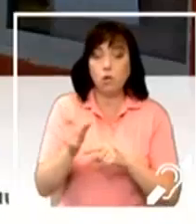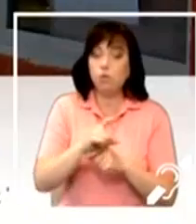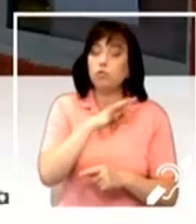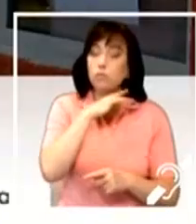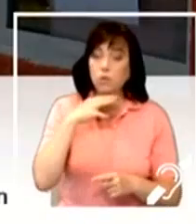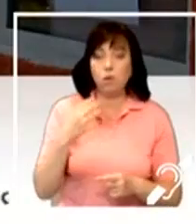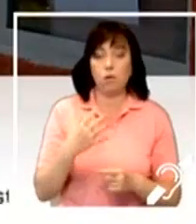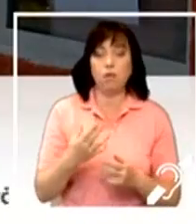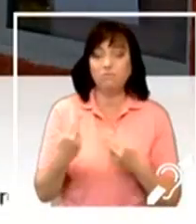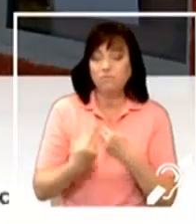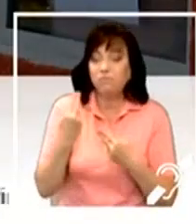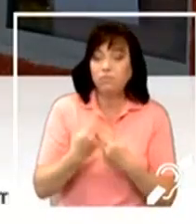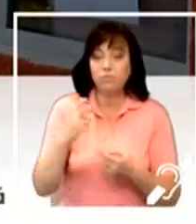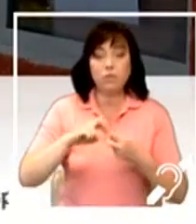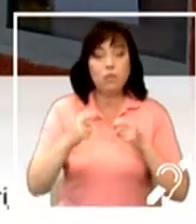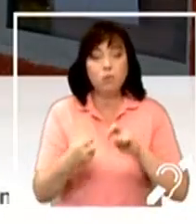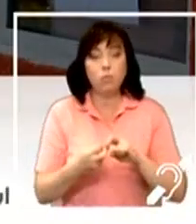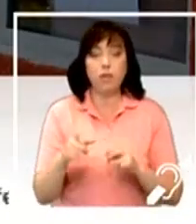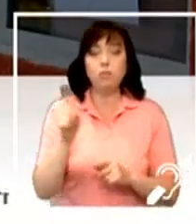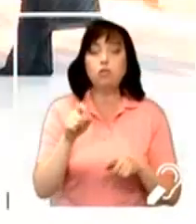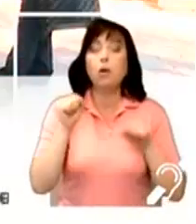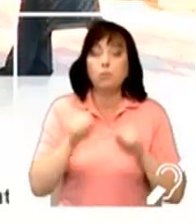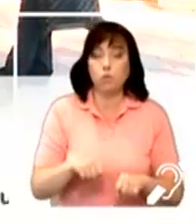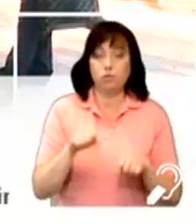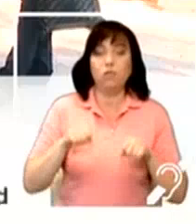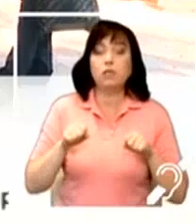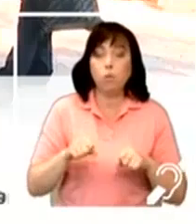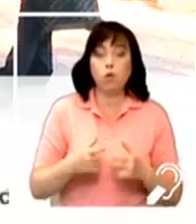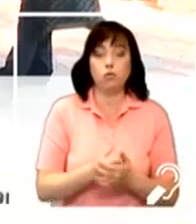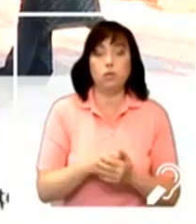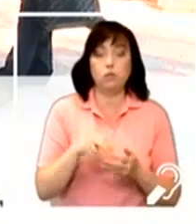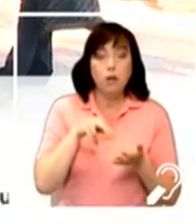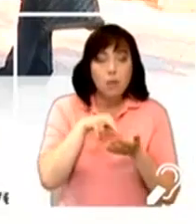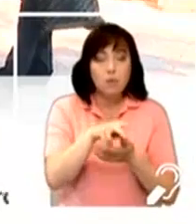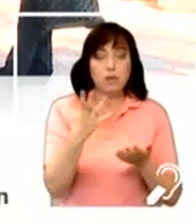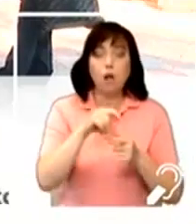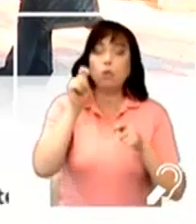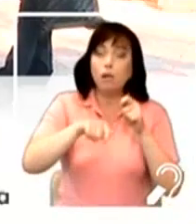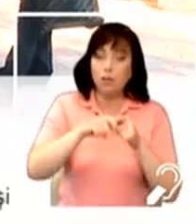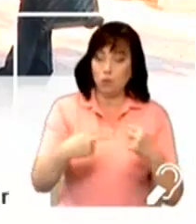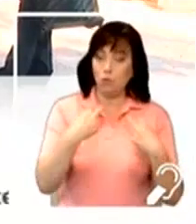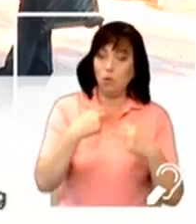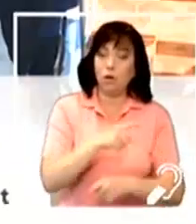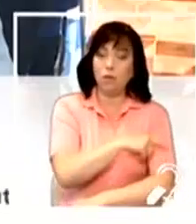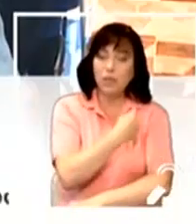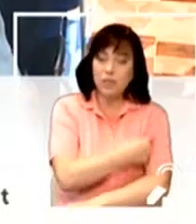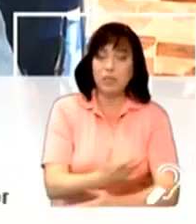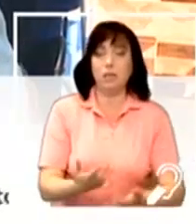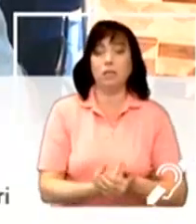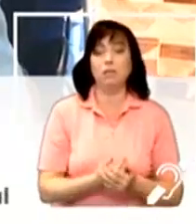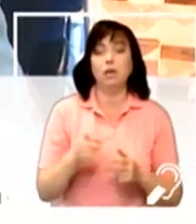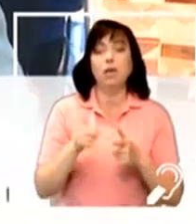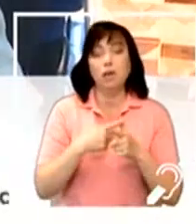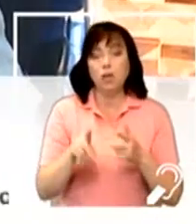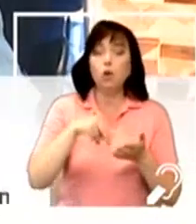multe impedimente în a-și avea posibilitatea de a merge la un control sistematic, de a merge la